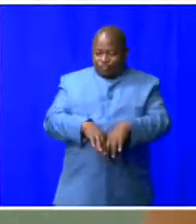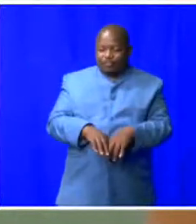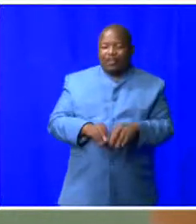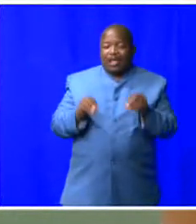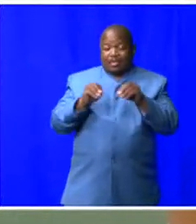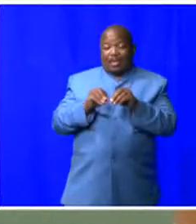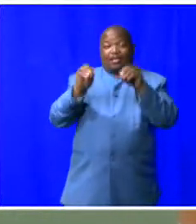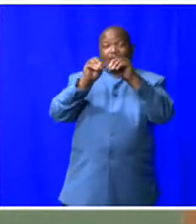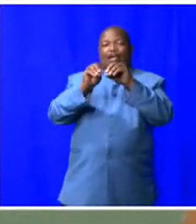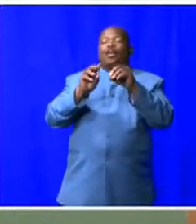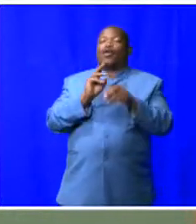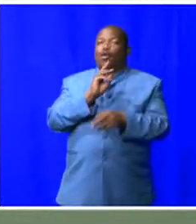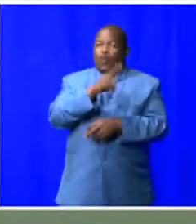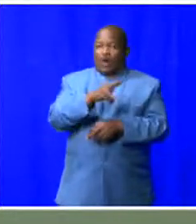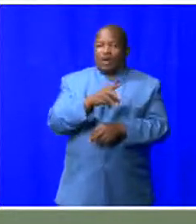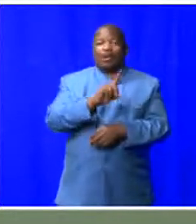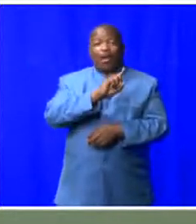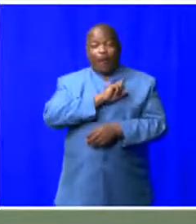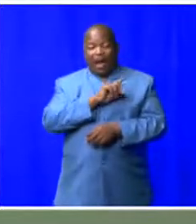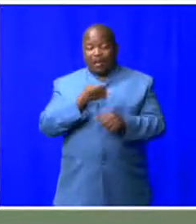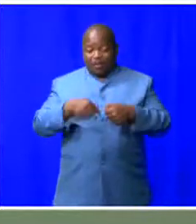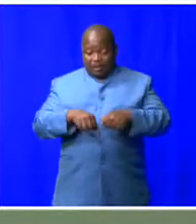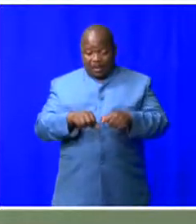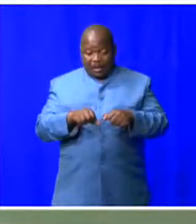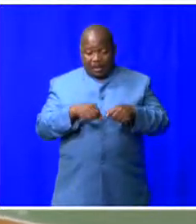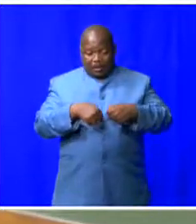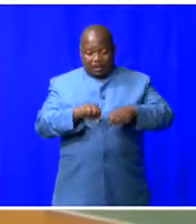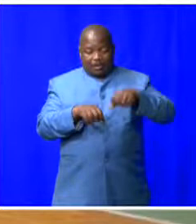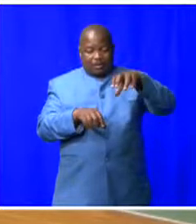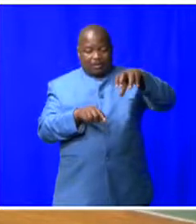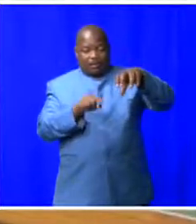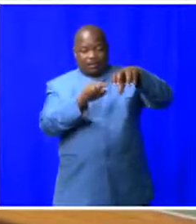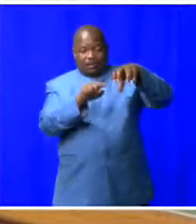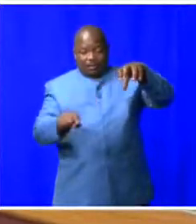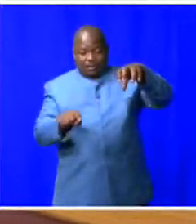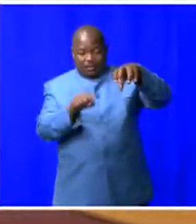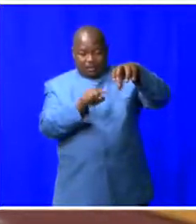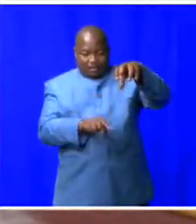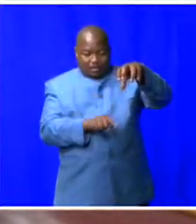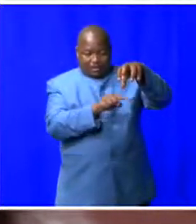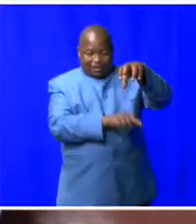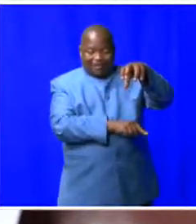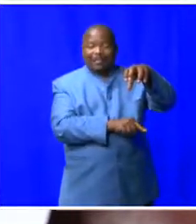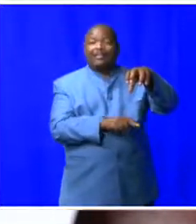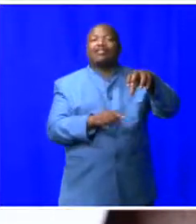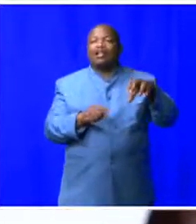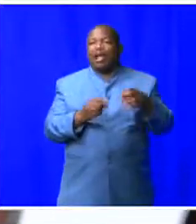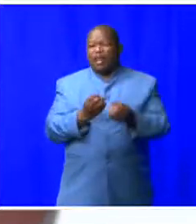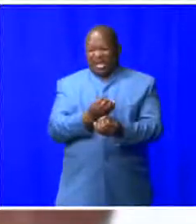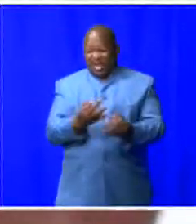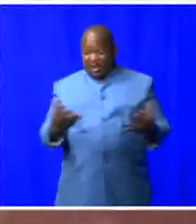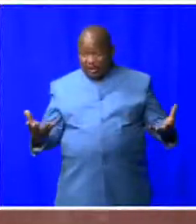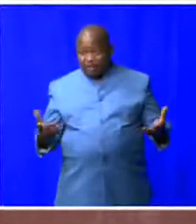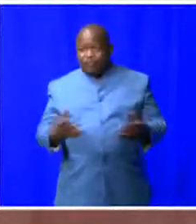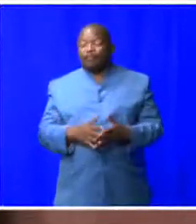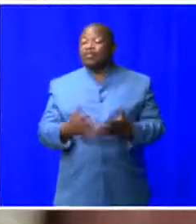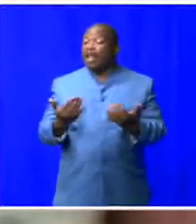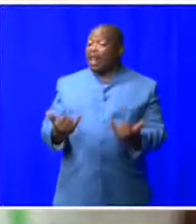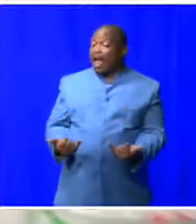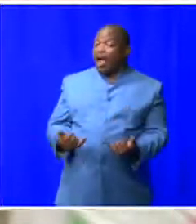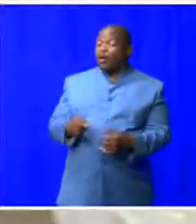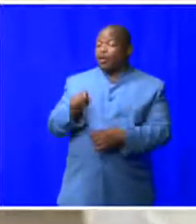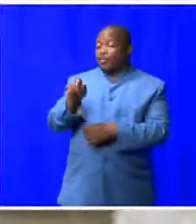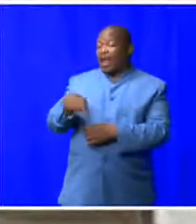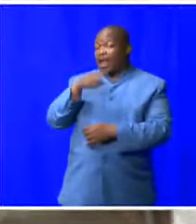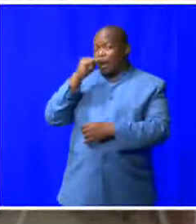khungo salamphakathini wakandu 19 sikwanyalo kusabalwa yena emavoti akhe ndwandwe ndwandwe sikelela